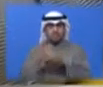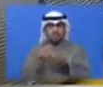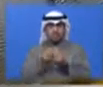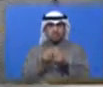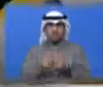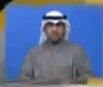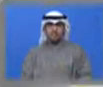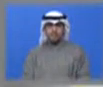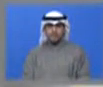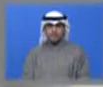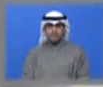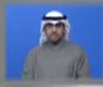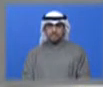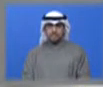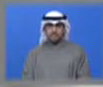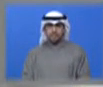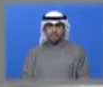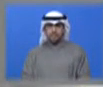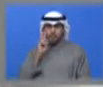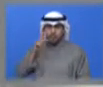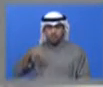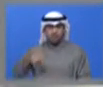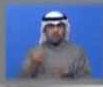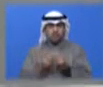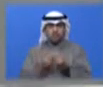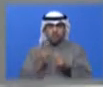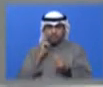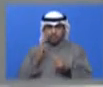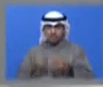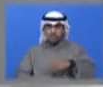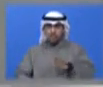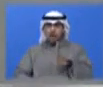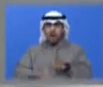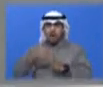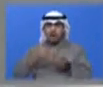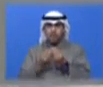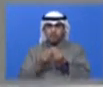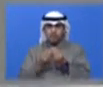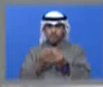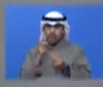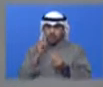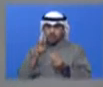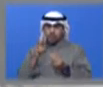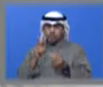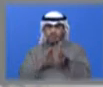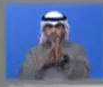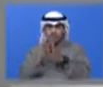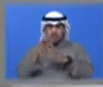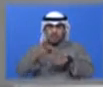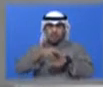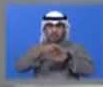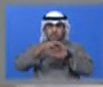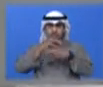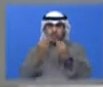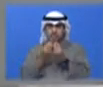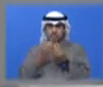لتحقيقها. بلا شك يعني هي الركيزة الأساسية للتنمية البشرية في دولة الكويت هو التعليم،